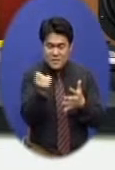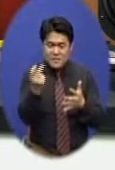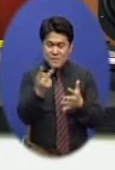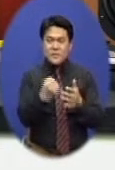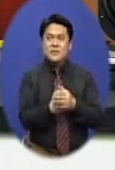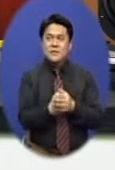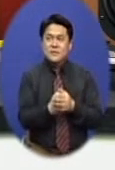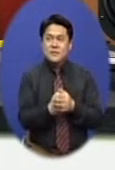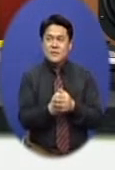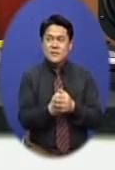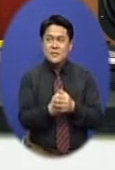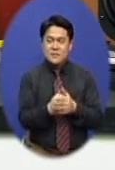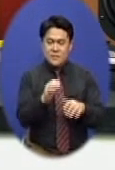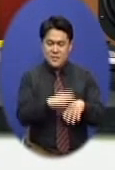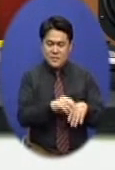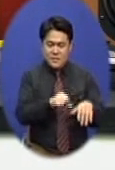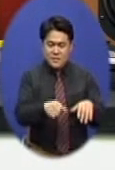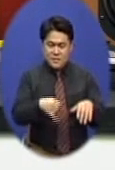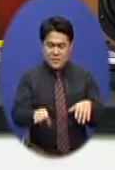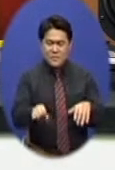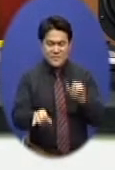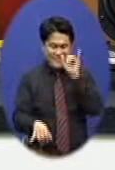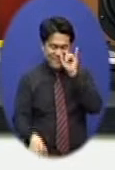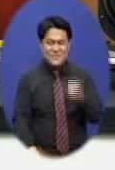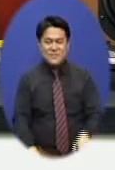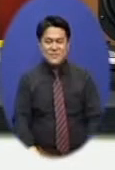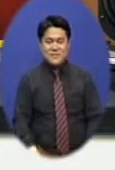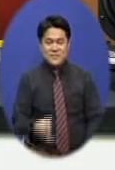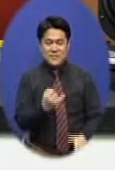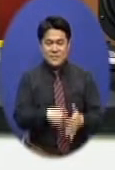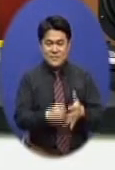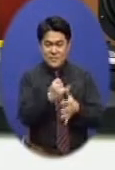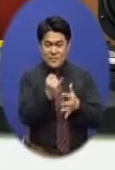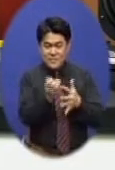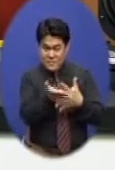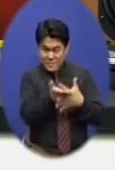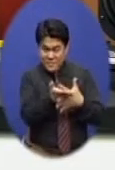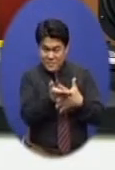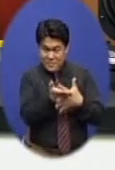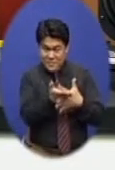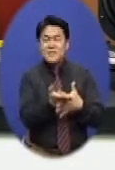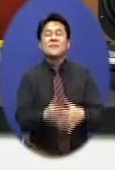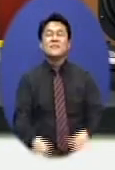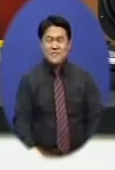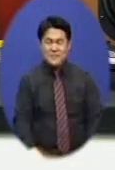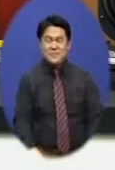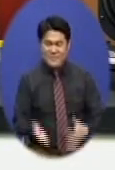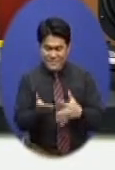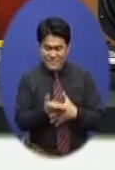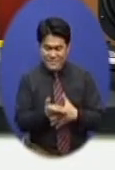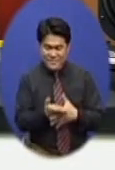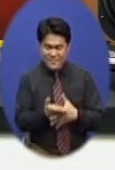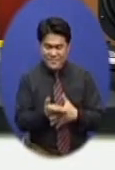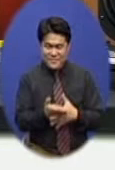그리고 손자, 손녀들 있어요. 예. 따님 두 분 계시구나. 네. 아, 그러시구나.